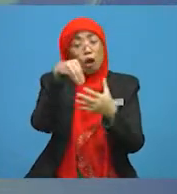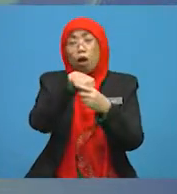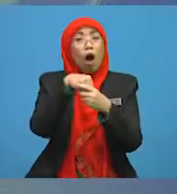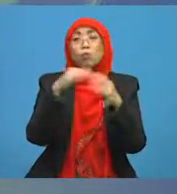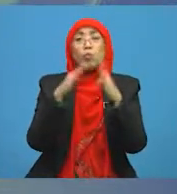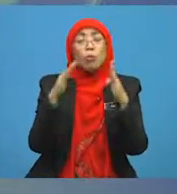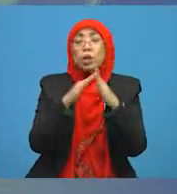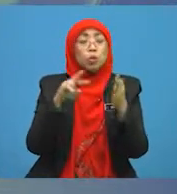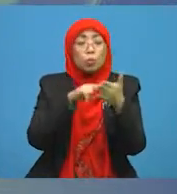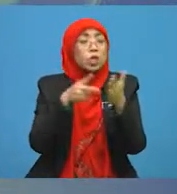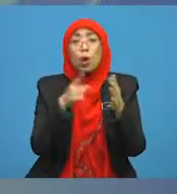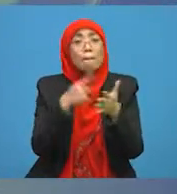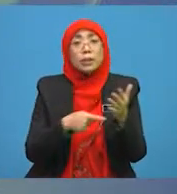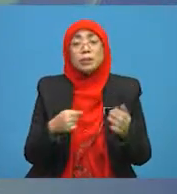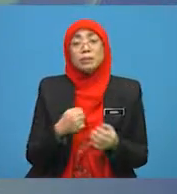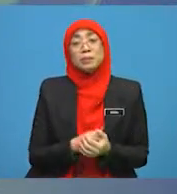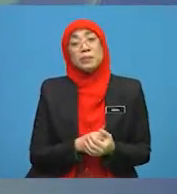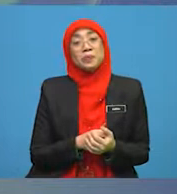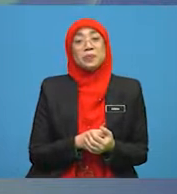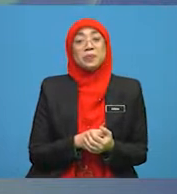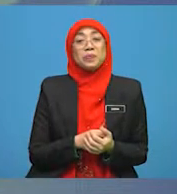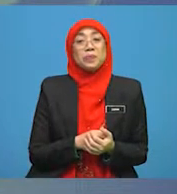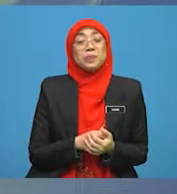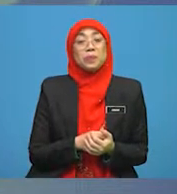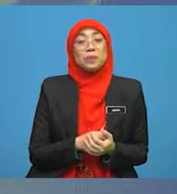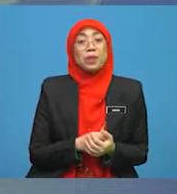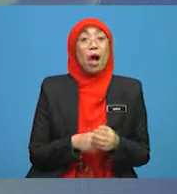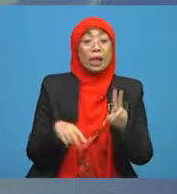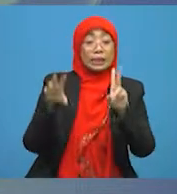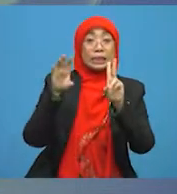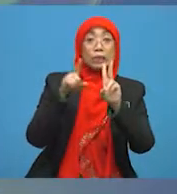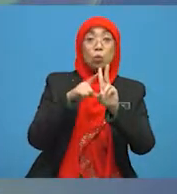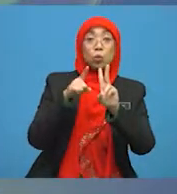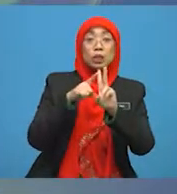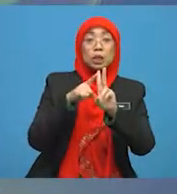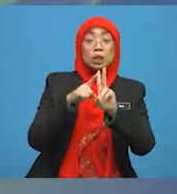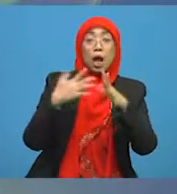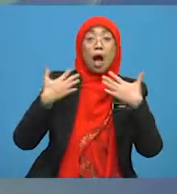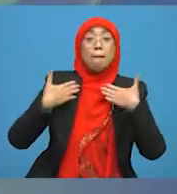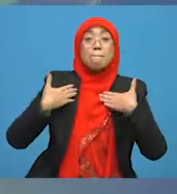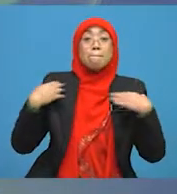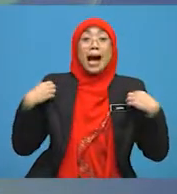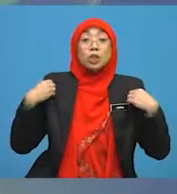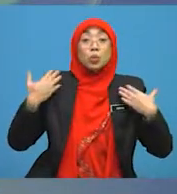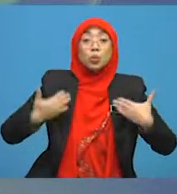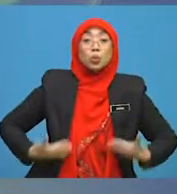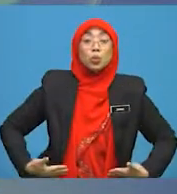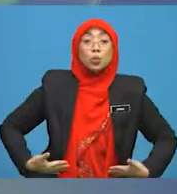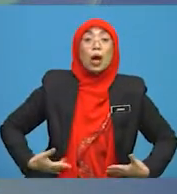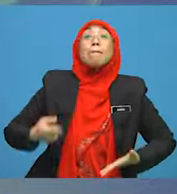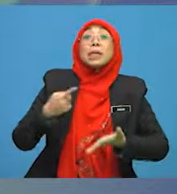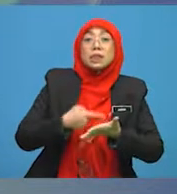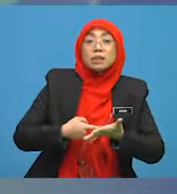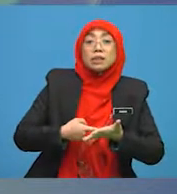bumbung, dinding dan tiang seri. Contoh kedua pula, bagi holonim